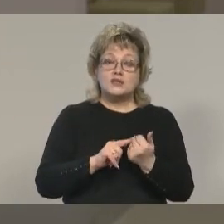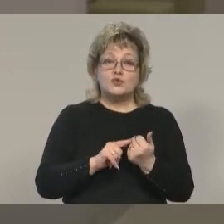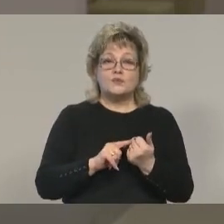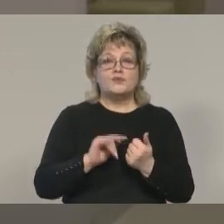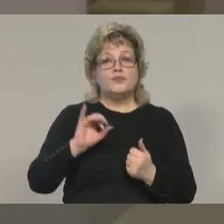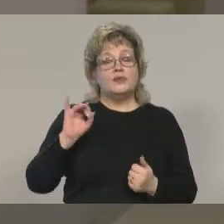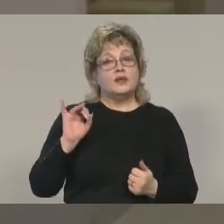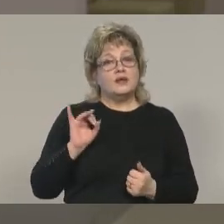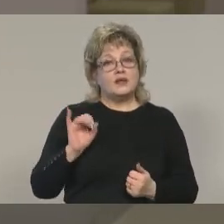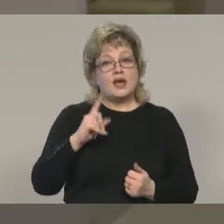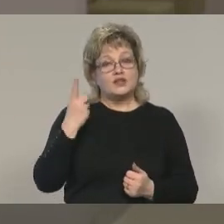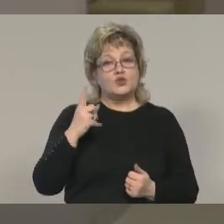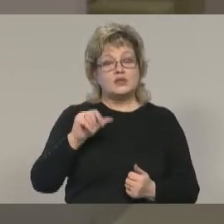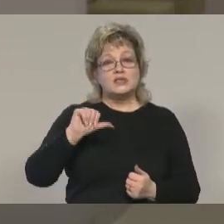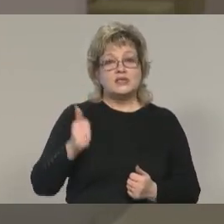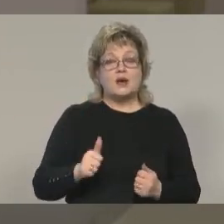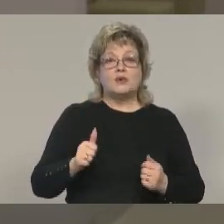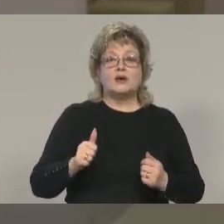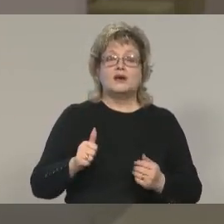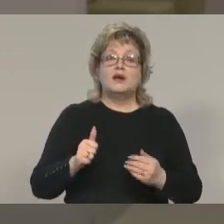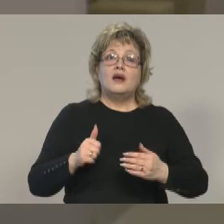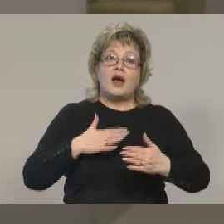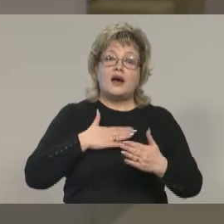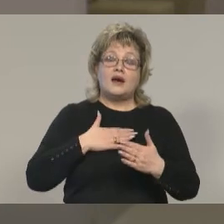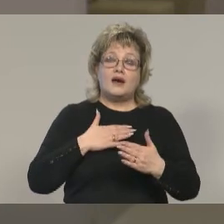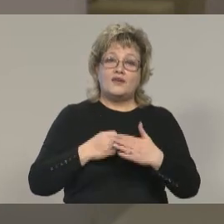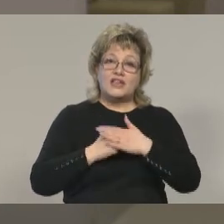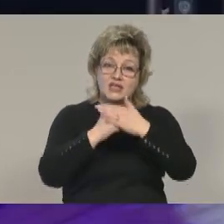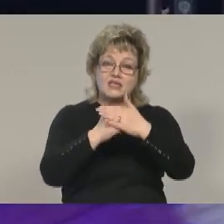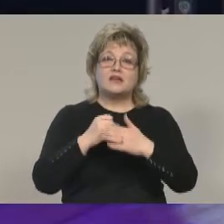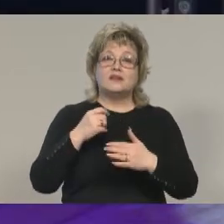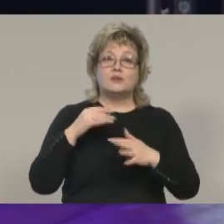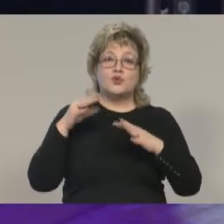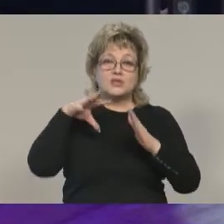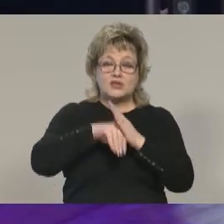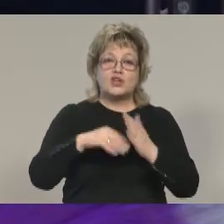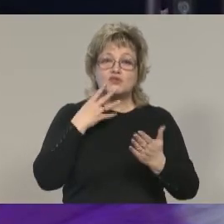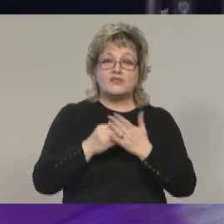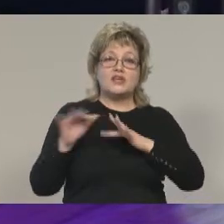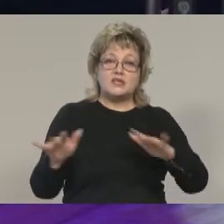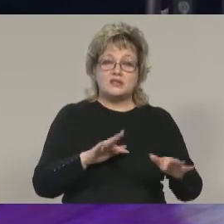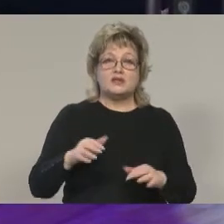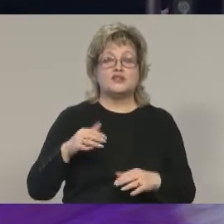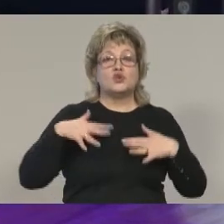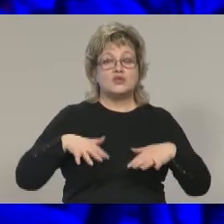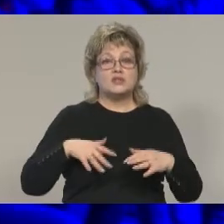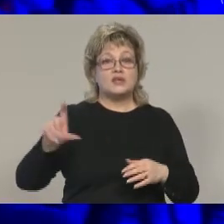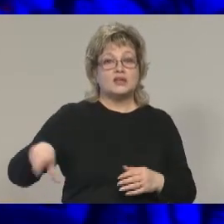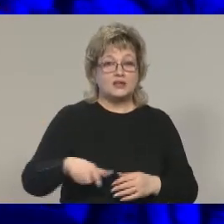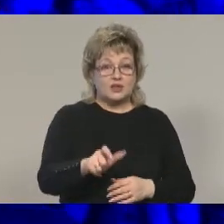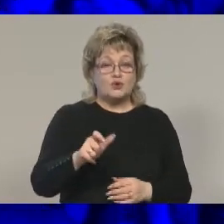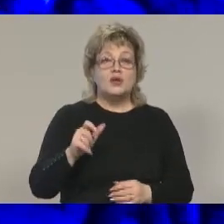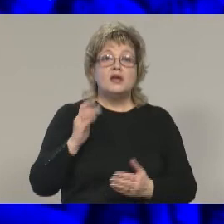и одной из самых авторитетных по содержанию своей деятельности. Грузинская автономия на Дону